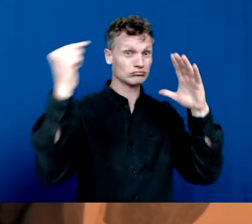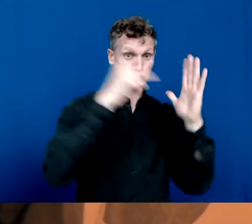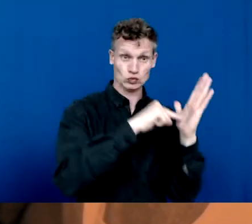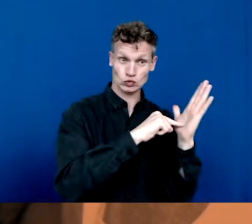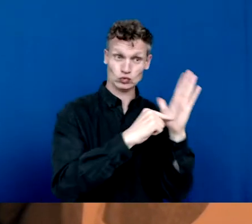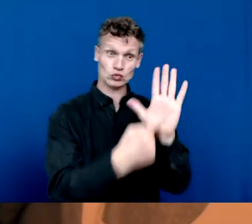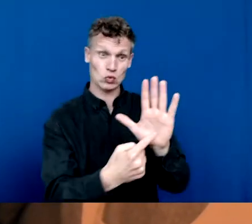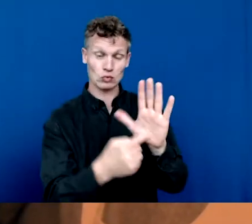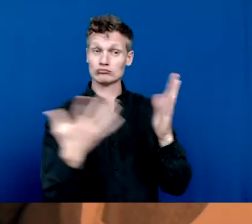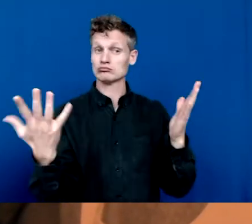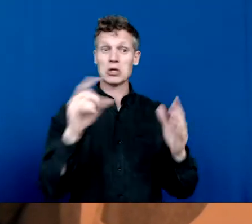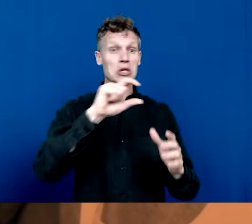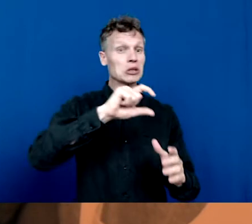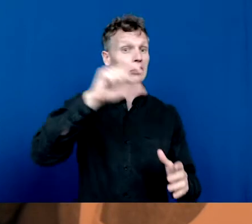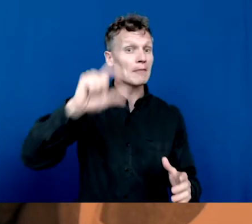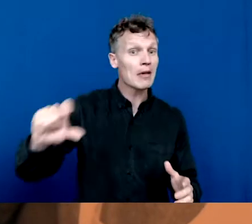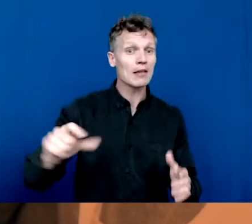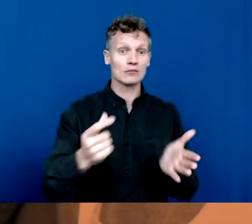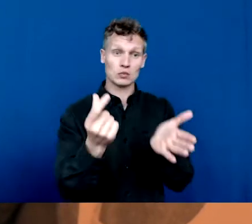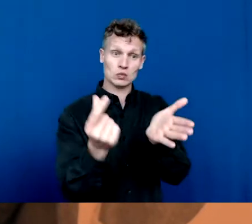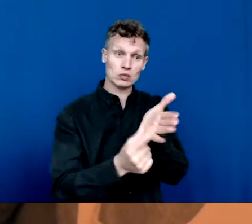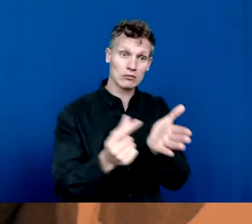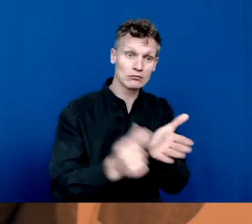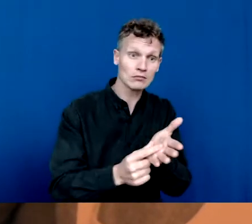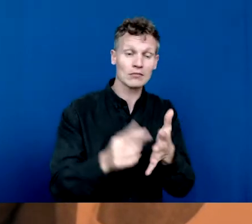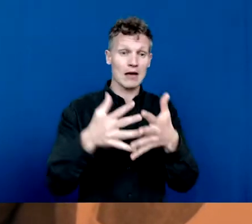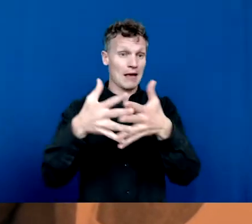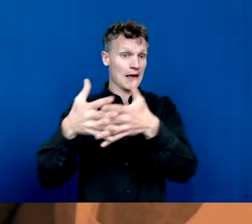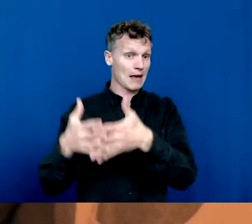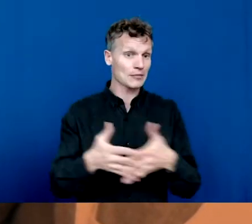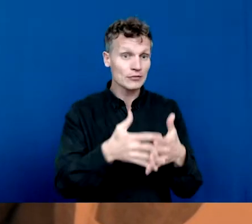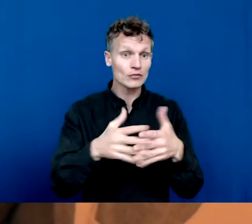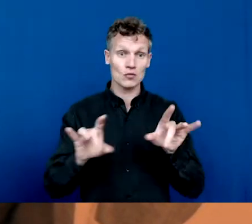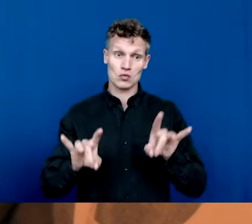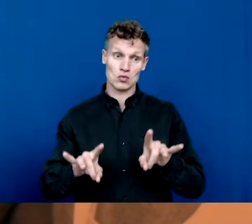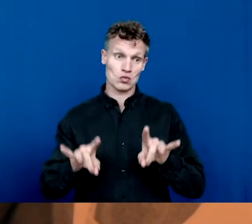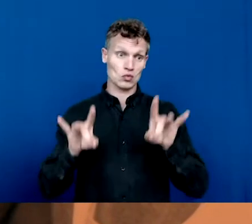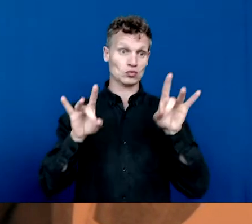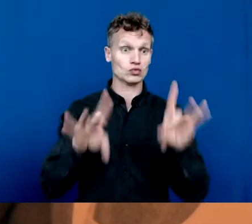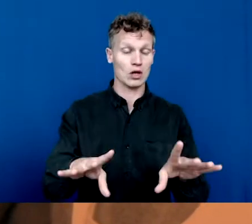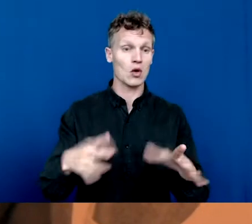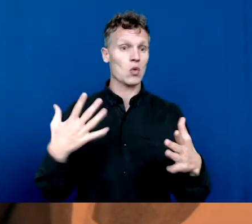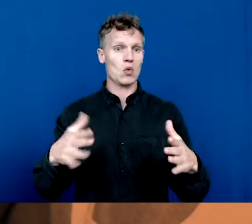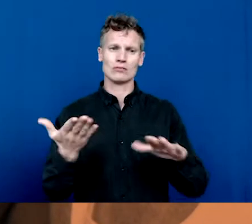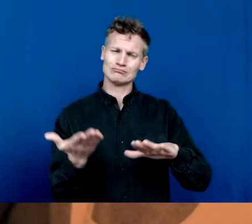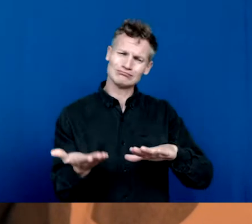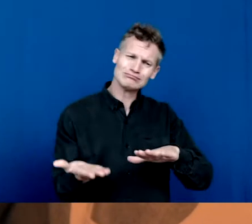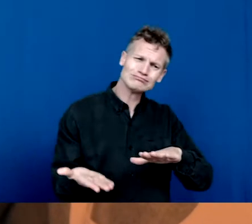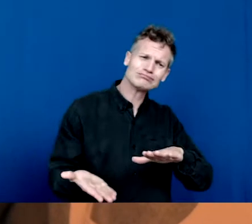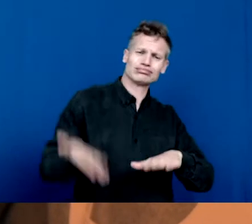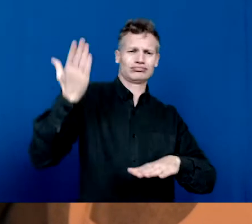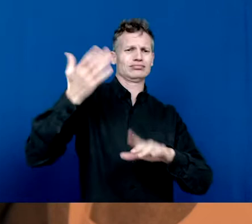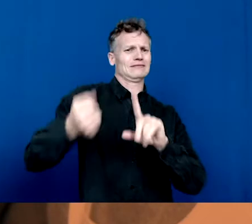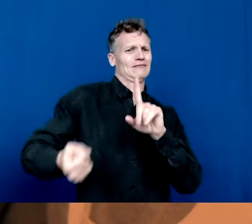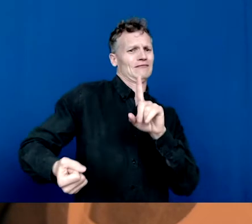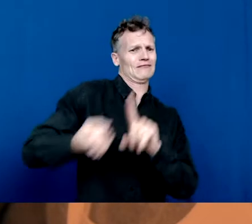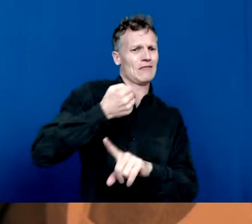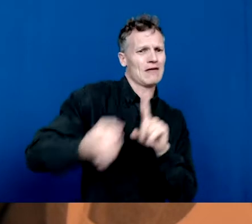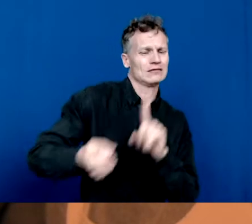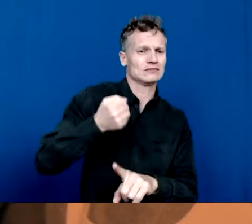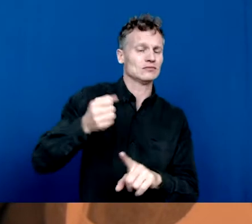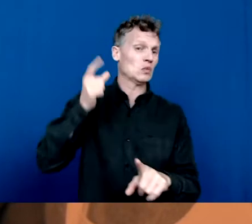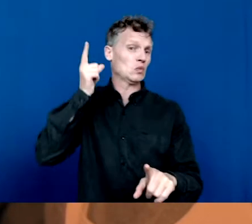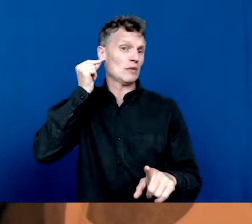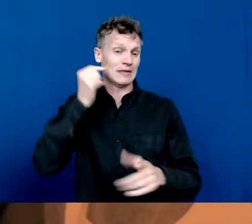Népal, l'Ouganda, les États-Unis et l'Australie montrent des taux très élevés de violence